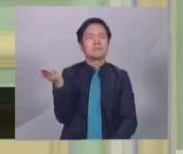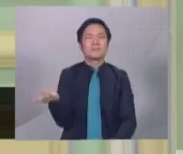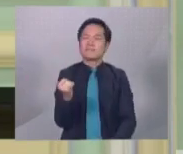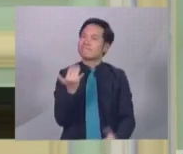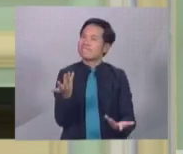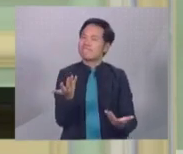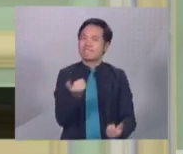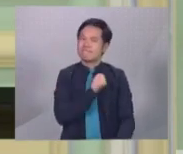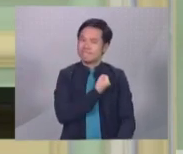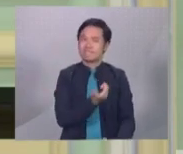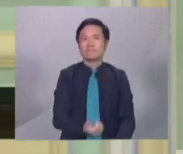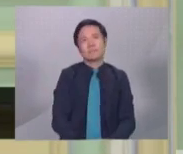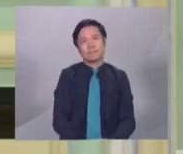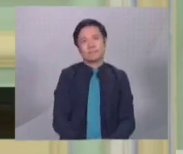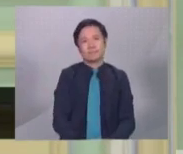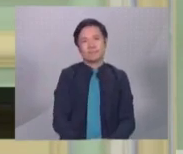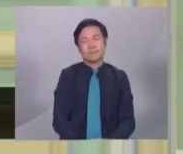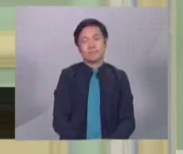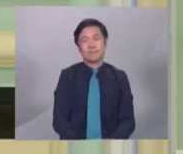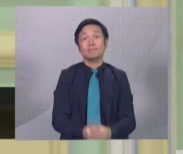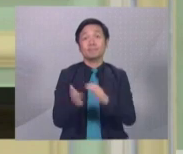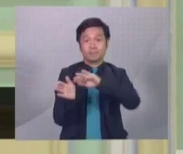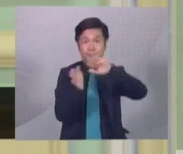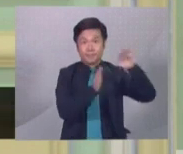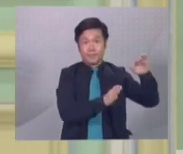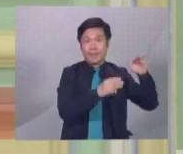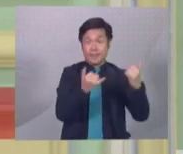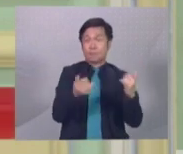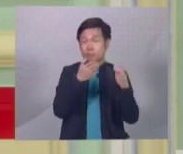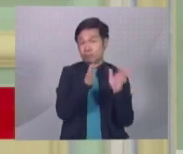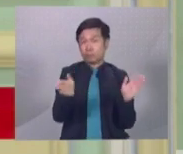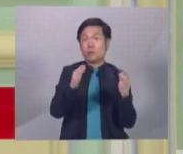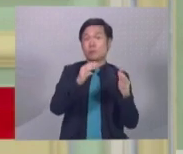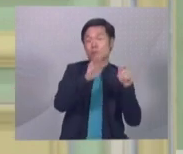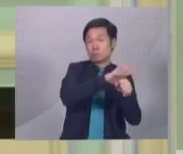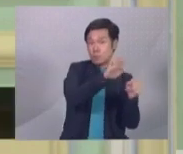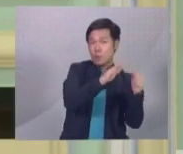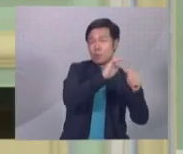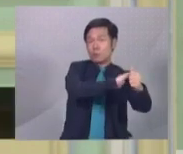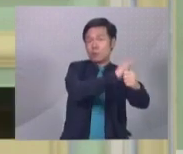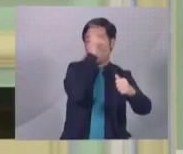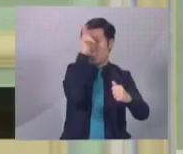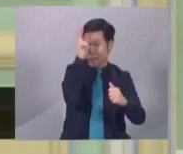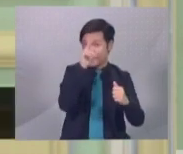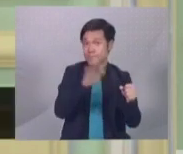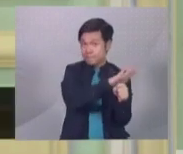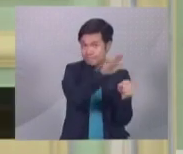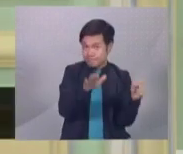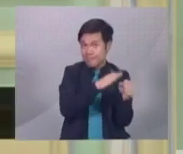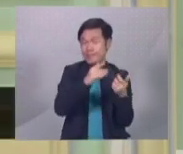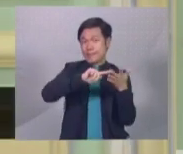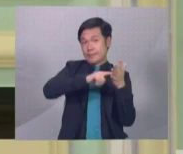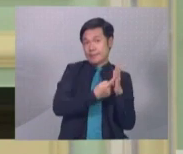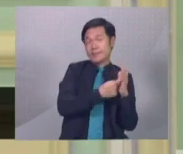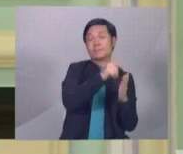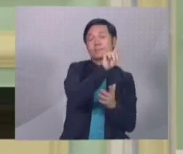Op sanitasi awam diteruskan oleh Kementerian Perumahan dan Kerajaan Tempatan. Sejak 30